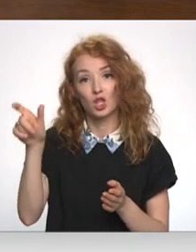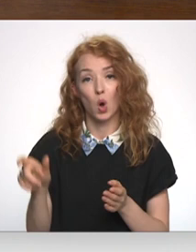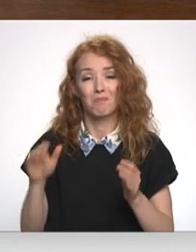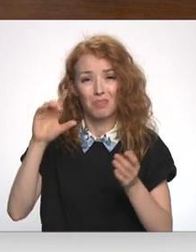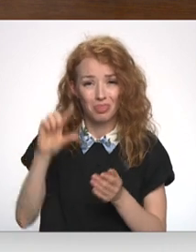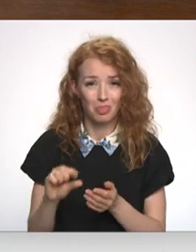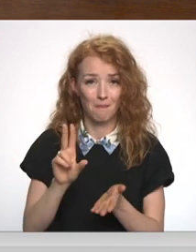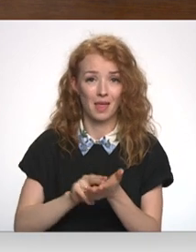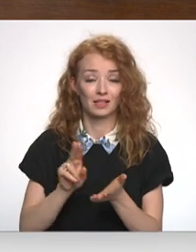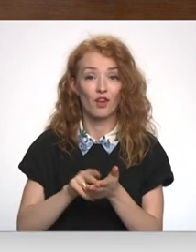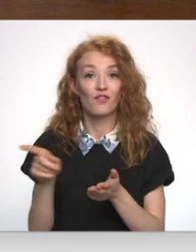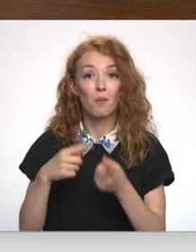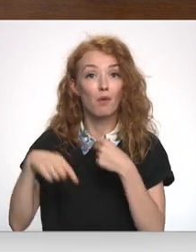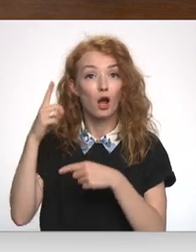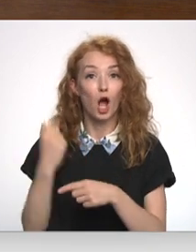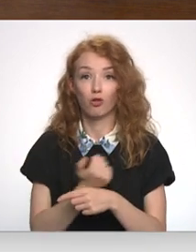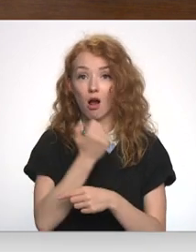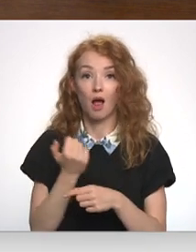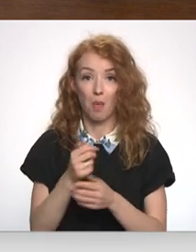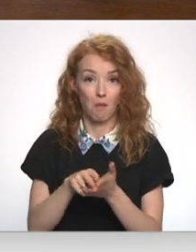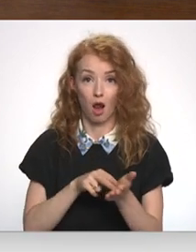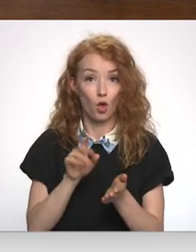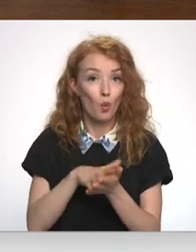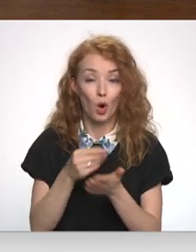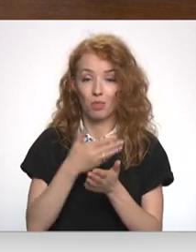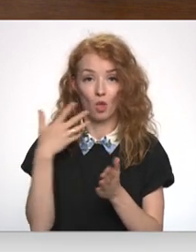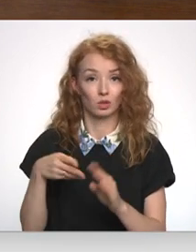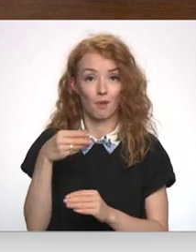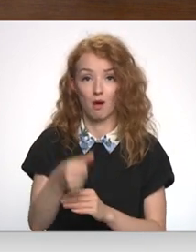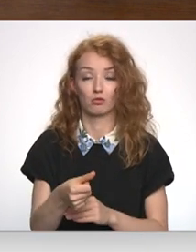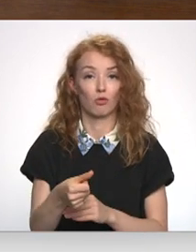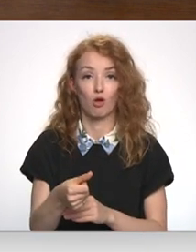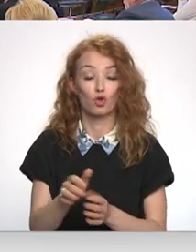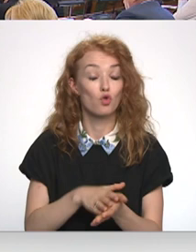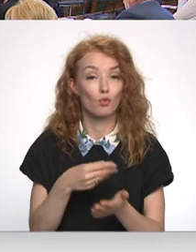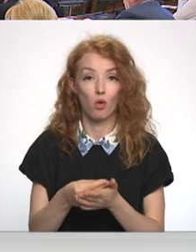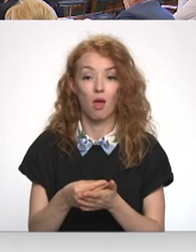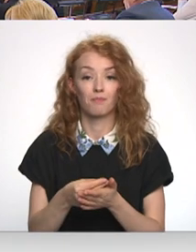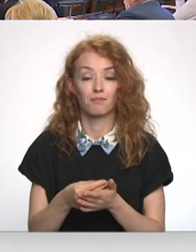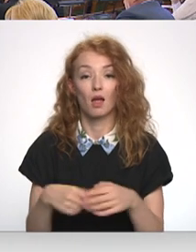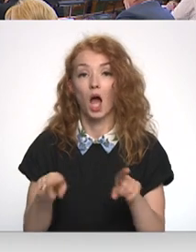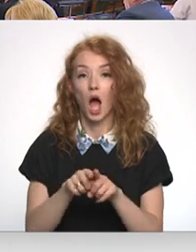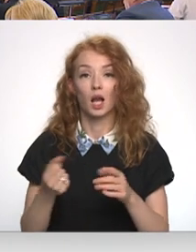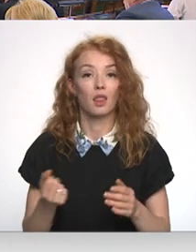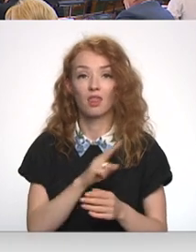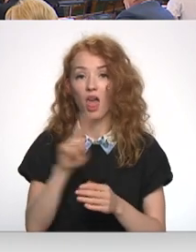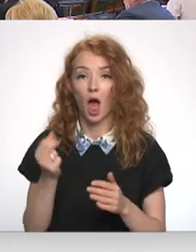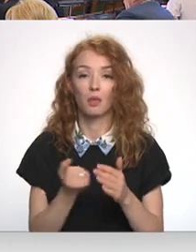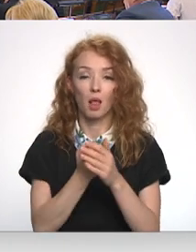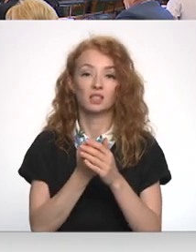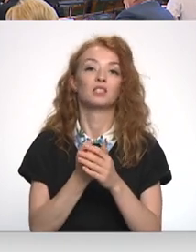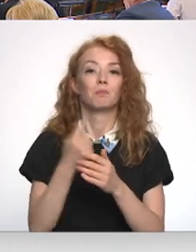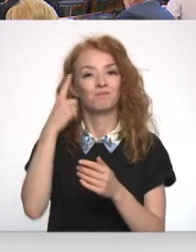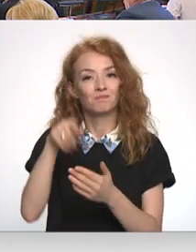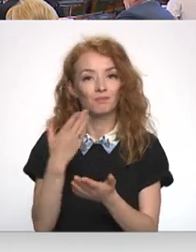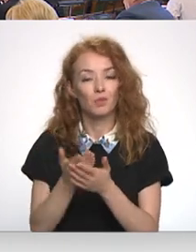viņi vēl pagājušā gada parādus par apkuru nav samaksājuši. Vēl šodien nav samaksājuši. Tāpat atbalstu neguva priekšlikums izmaksāt